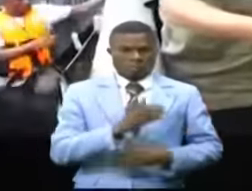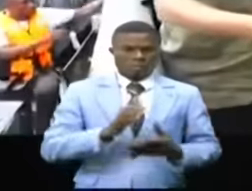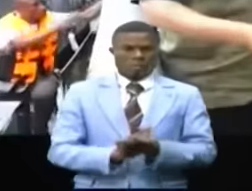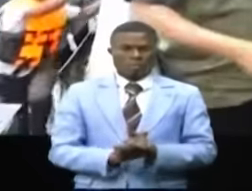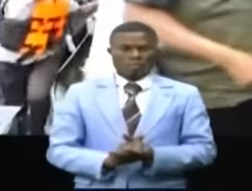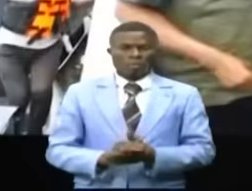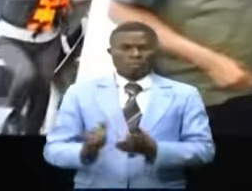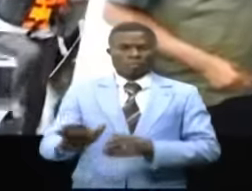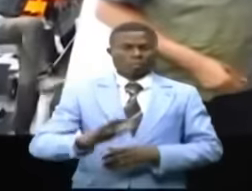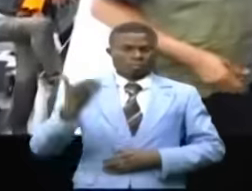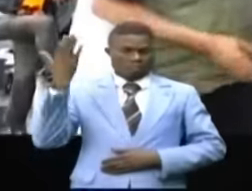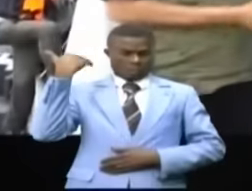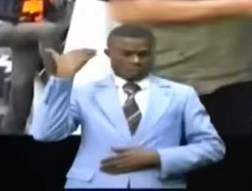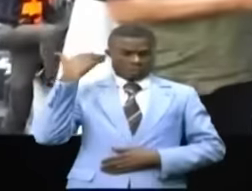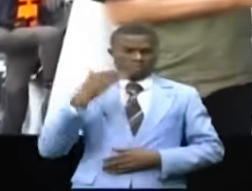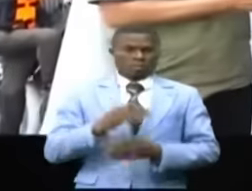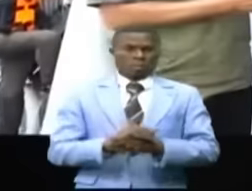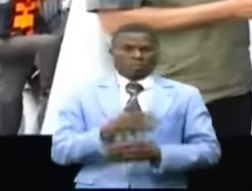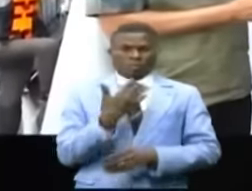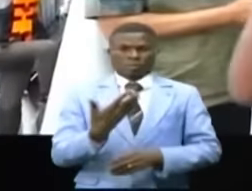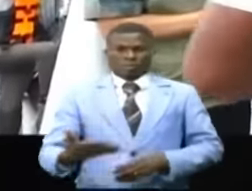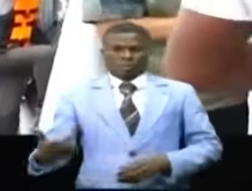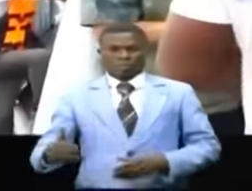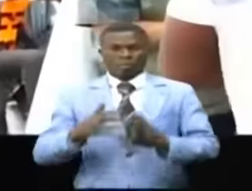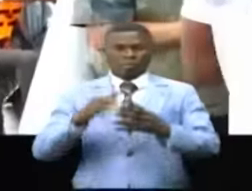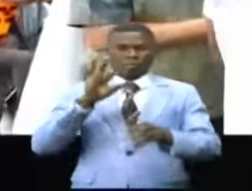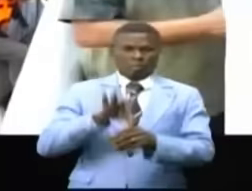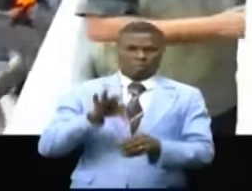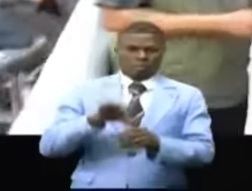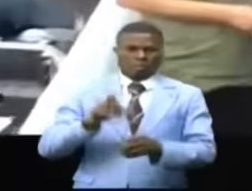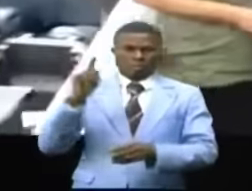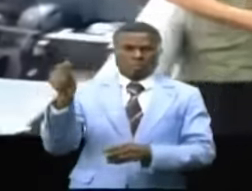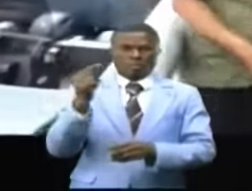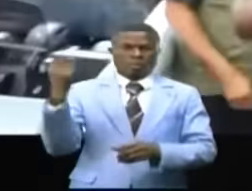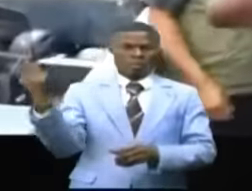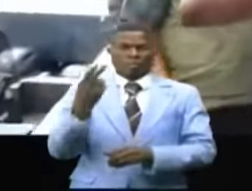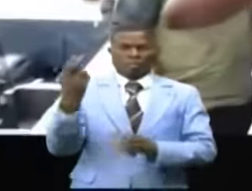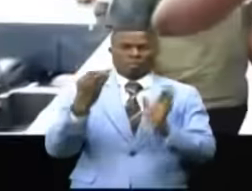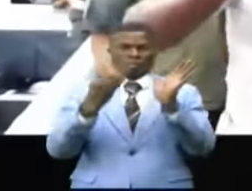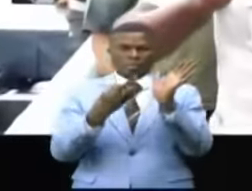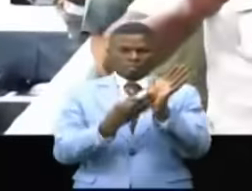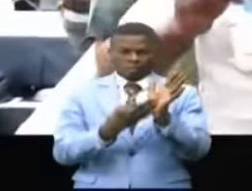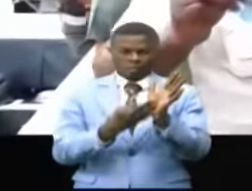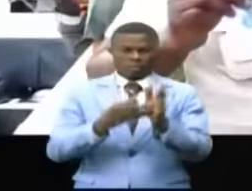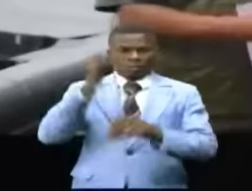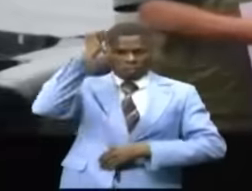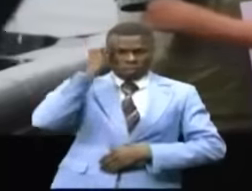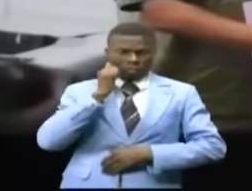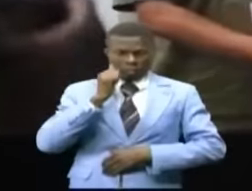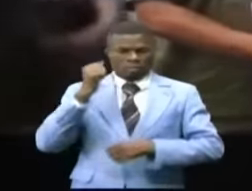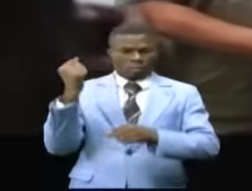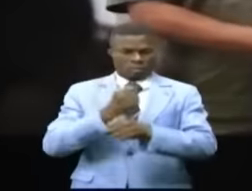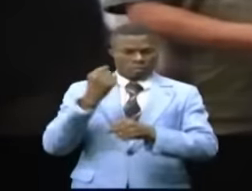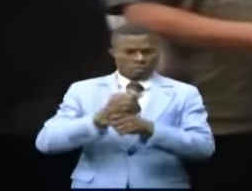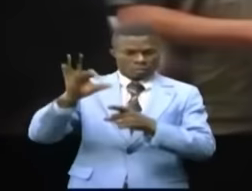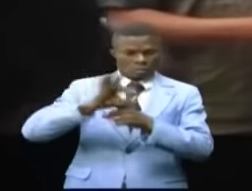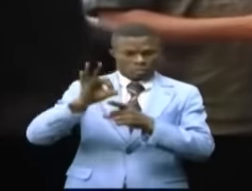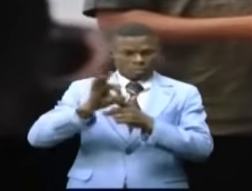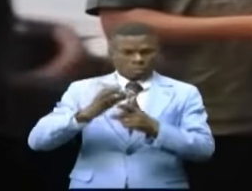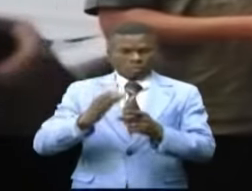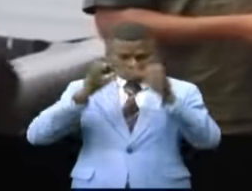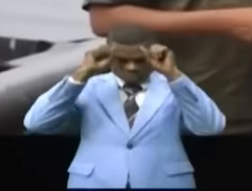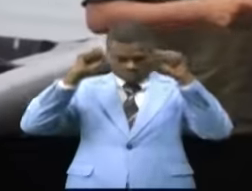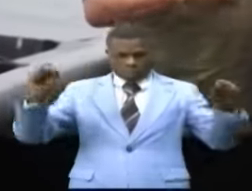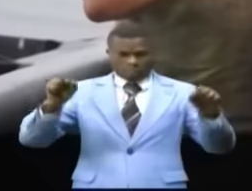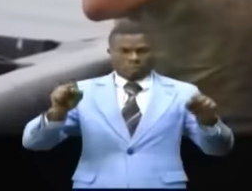L'arrière-pays recevra en temps les kits électoraux. Les 28 bateaux de la CENI ont un personnel formé à l'œuvre. C'est le président de la